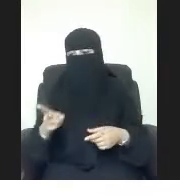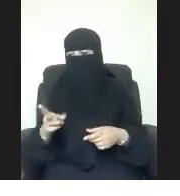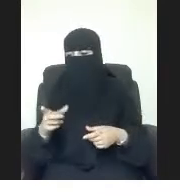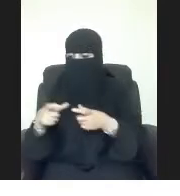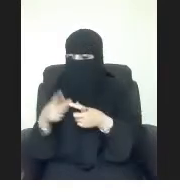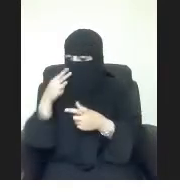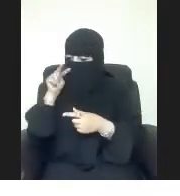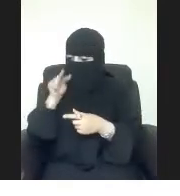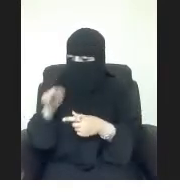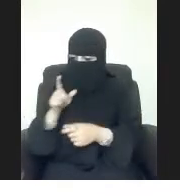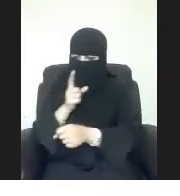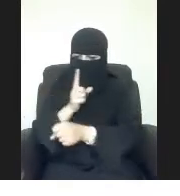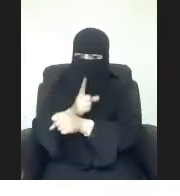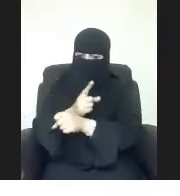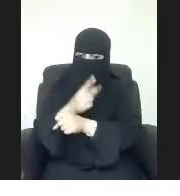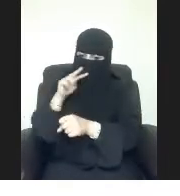أخرى